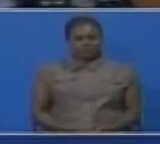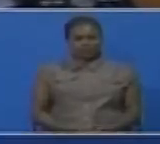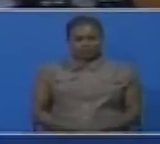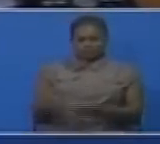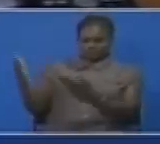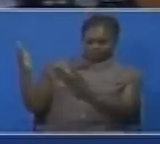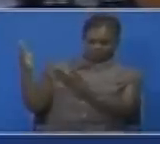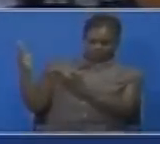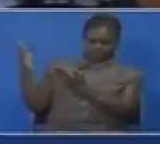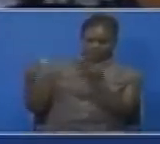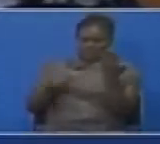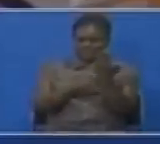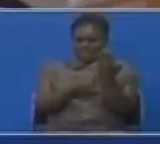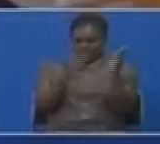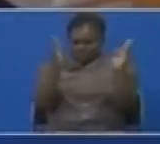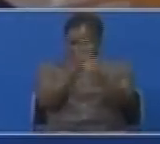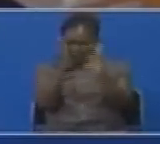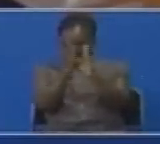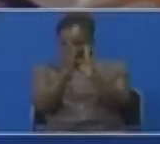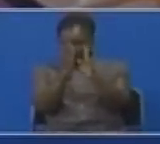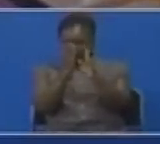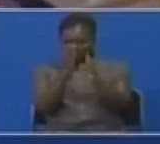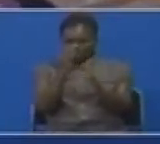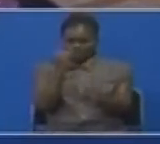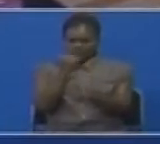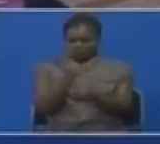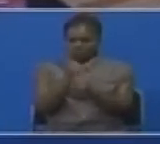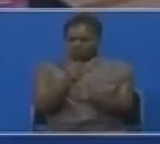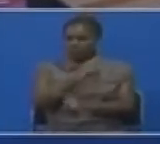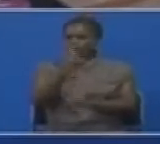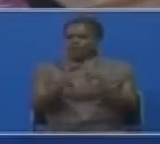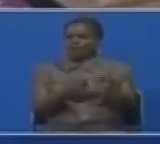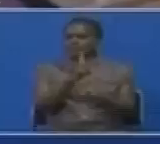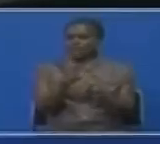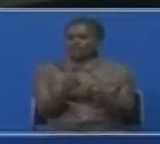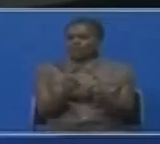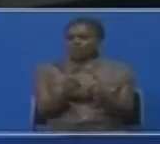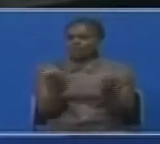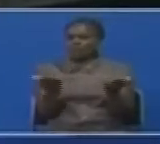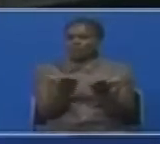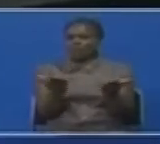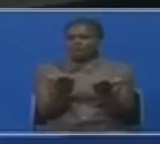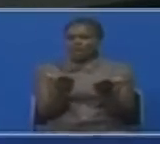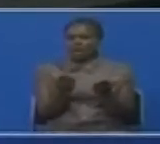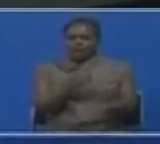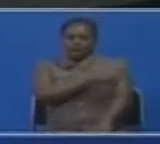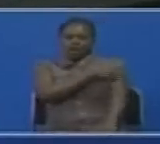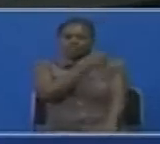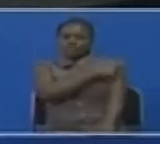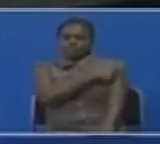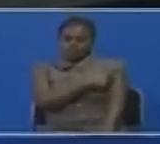Mwanafunzi huyu ambaye jina lake tutalibana sasa amelazimika kuanza mtihani wake wa kitaifa KCSE kwenye chumba cha hospitali ya